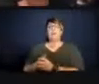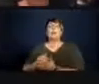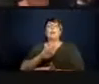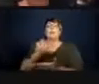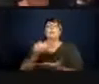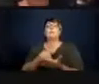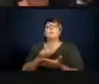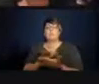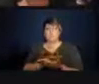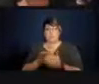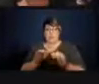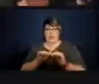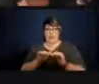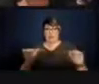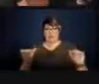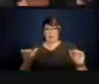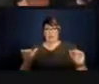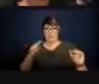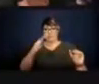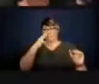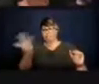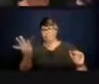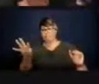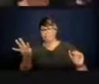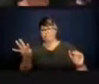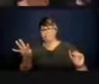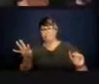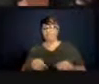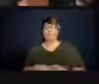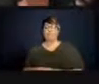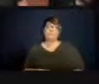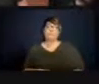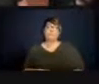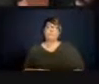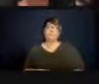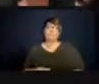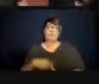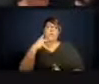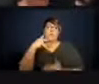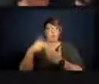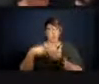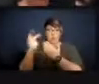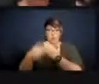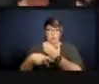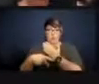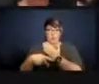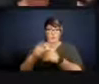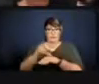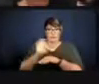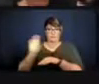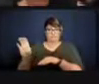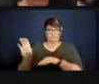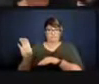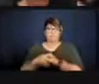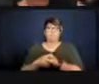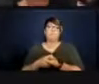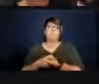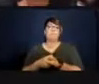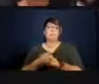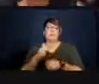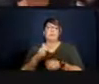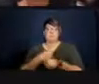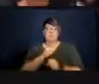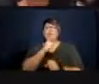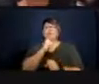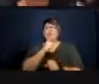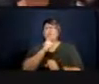za kati. Kwa kweli kiwango hiki cha mafunzo ni